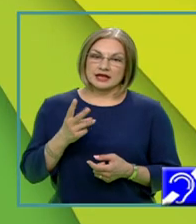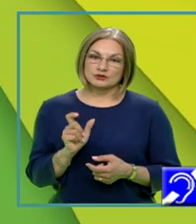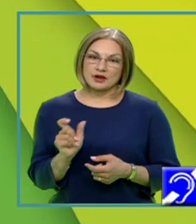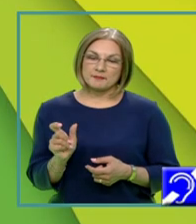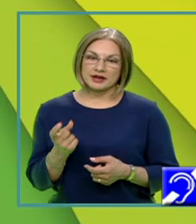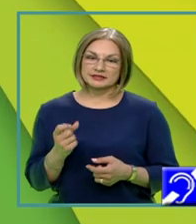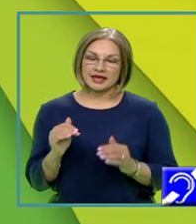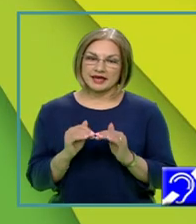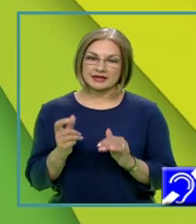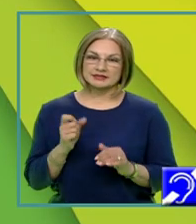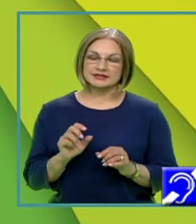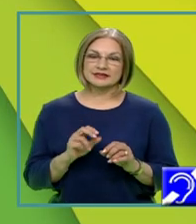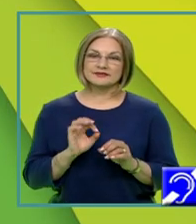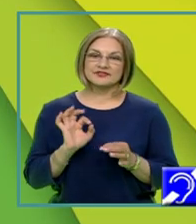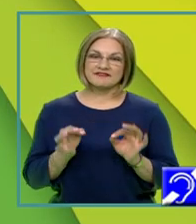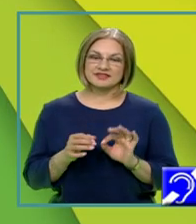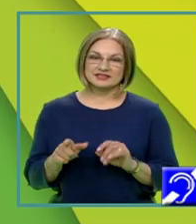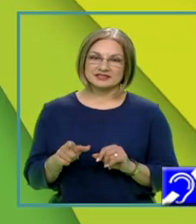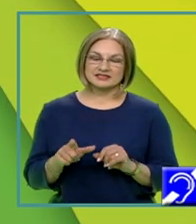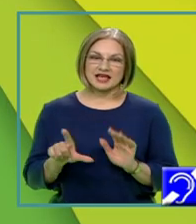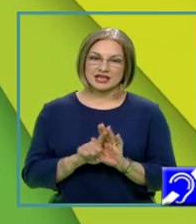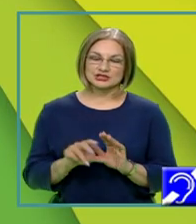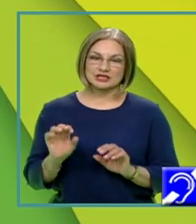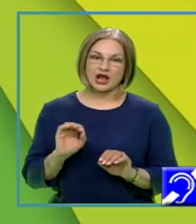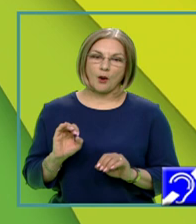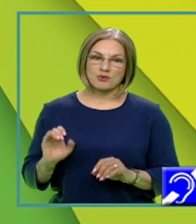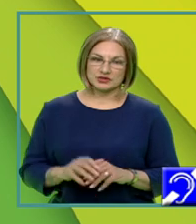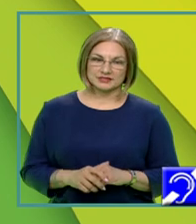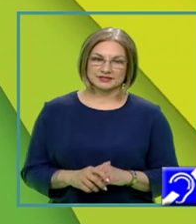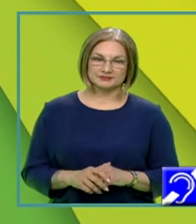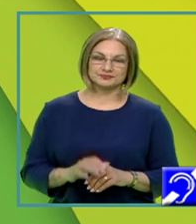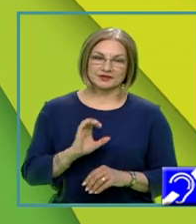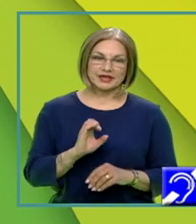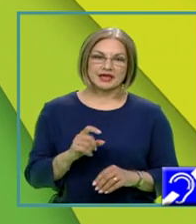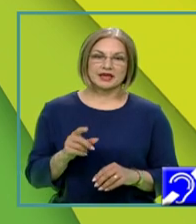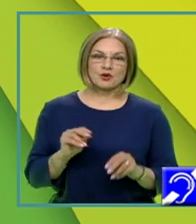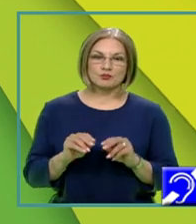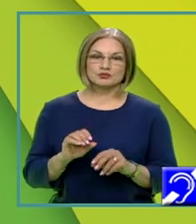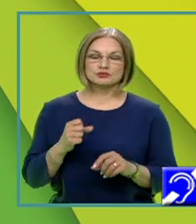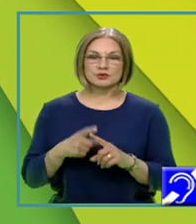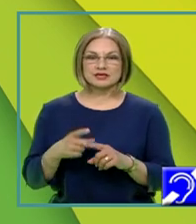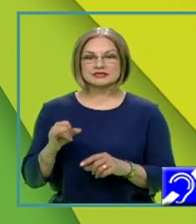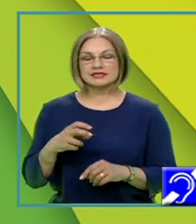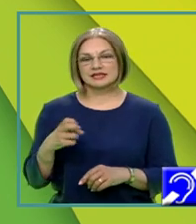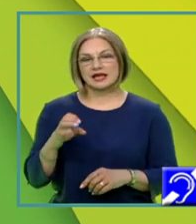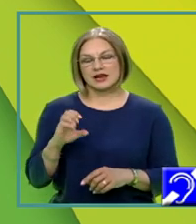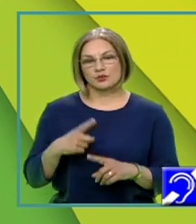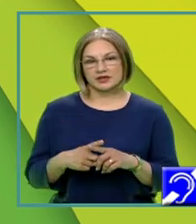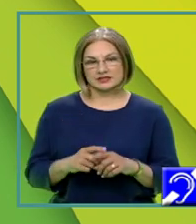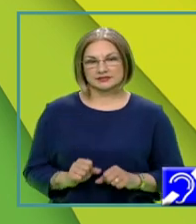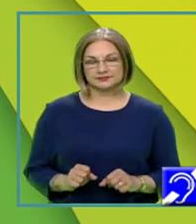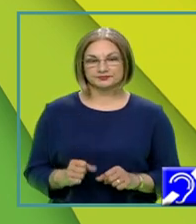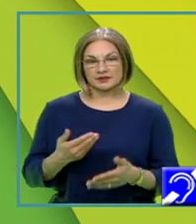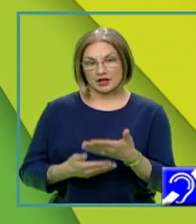Egalității din definiția lege de compoziție și anume e compus cu x egal cu x înlocuind în definiția legi de